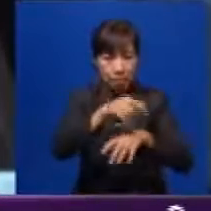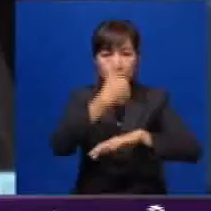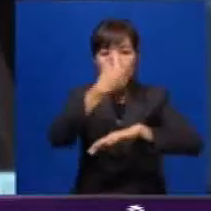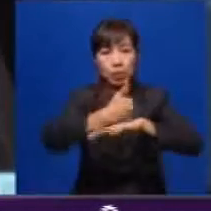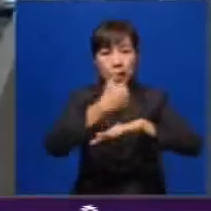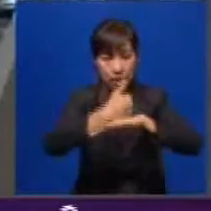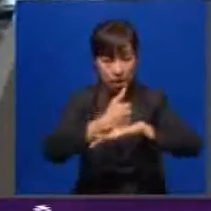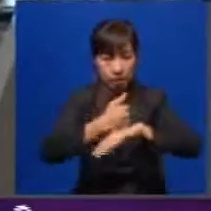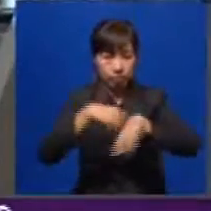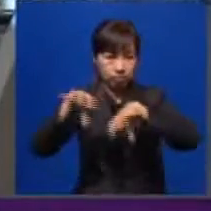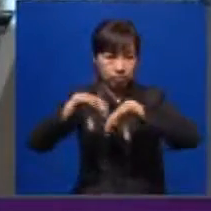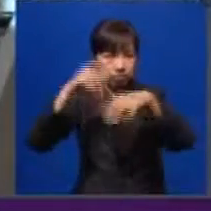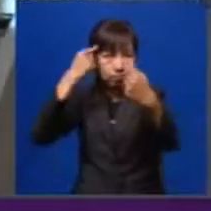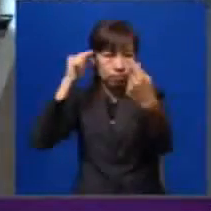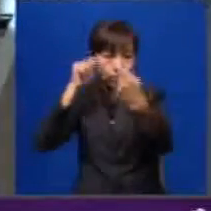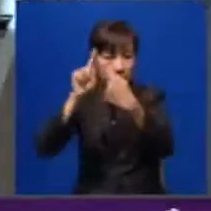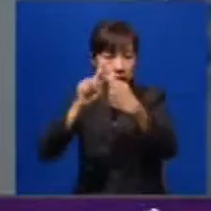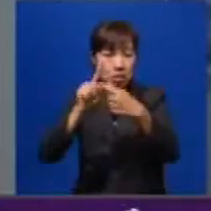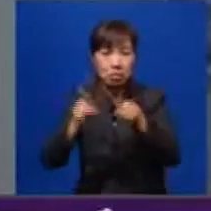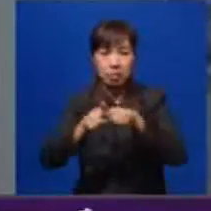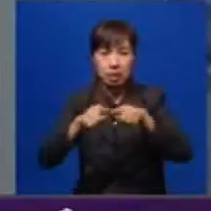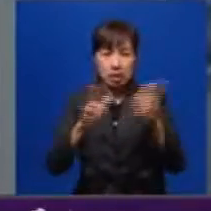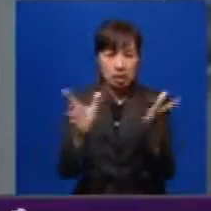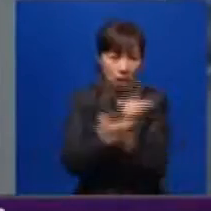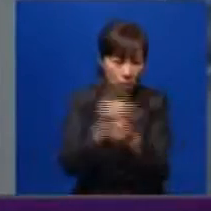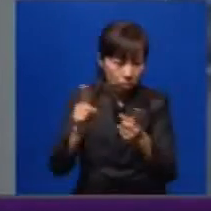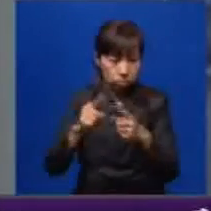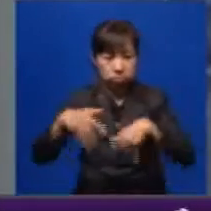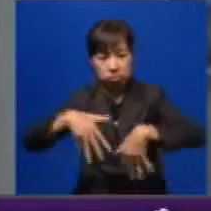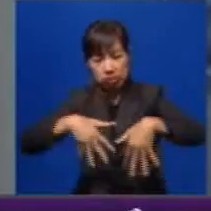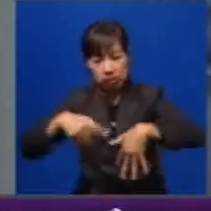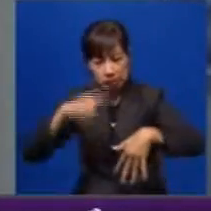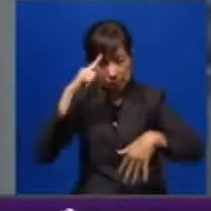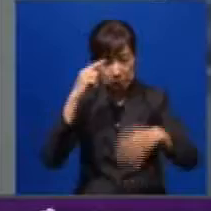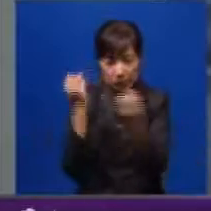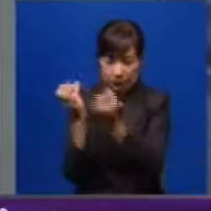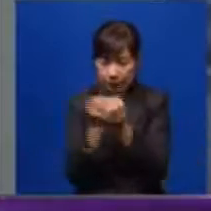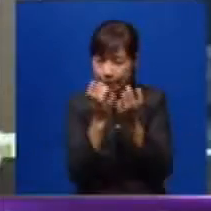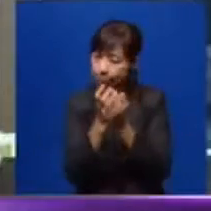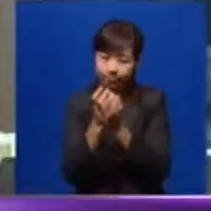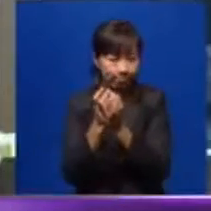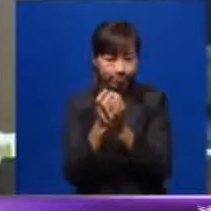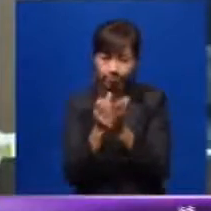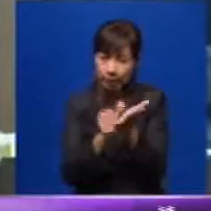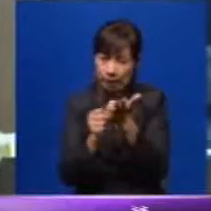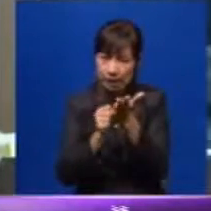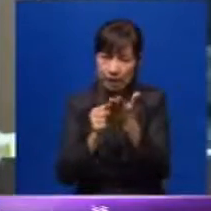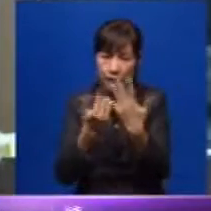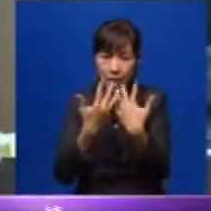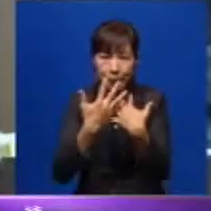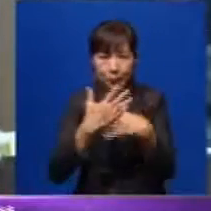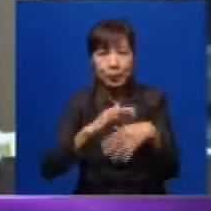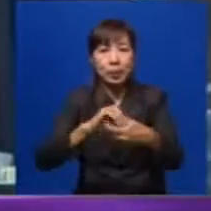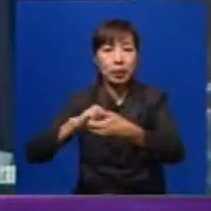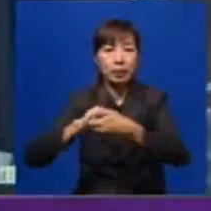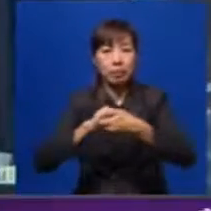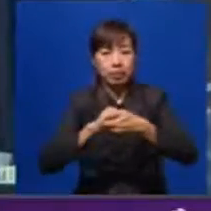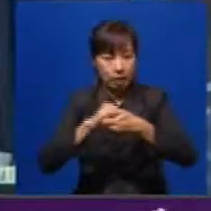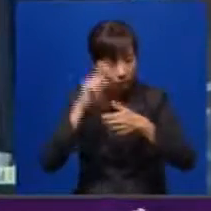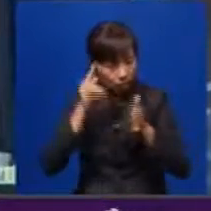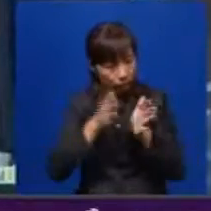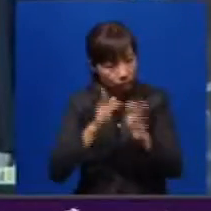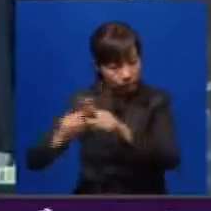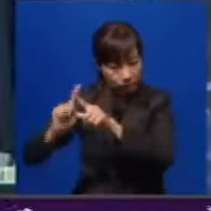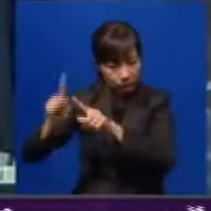หน้าคสชต้องการสลายความขัดแย้งในสังคมโดยให้ทุกฝ่ายร่วมมือกันในการแก้ไขปัญหาฟื้นฟู